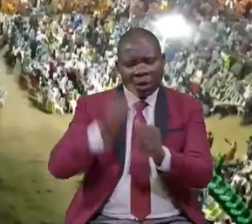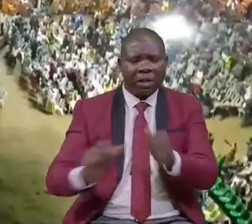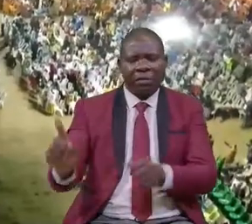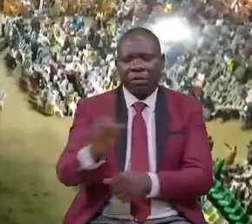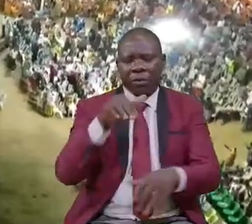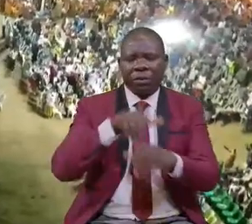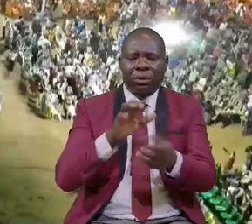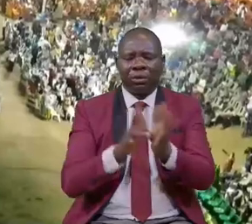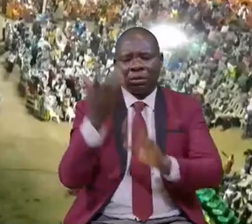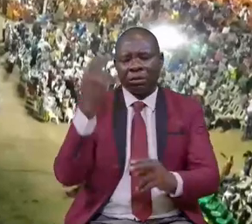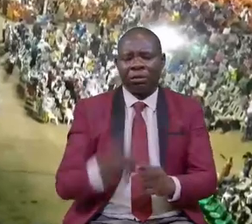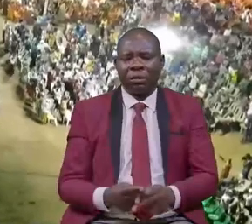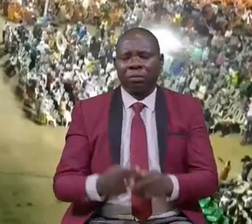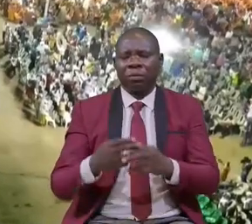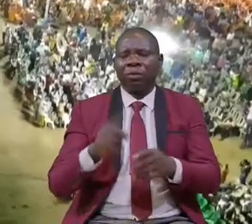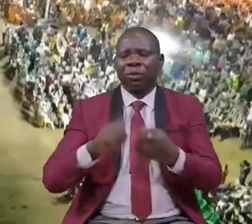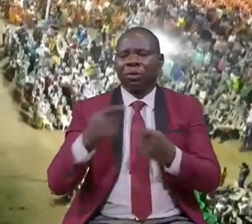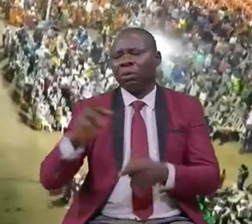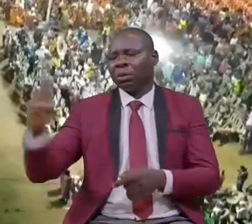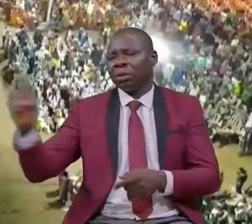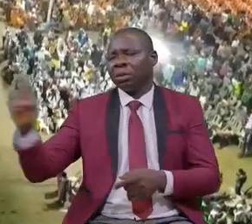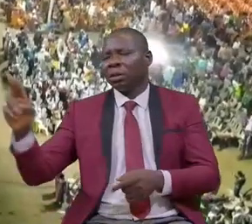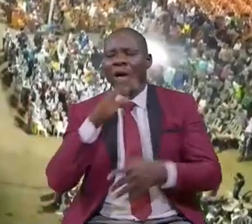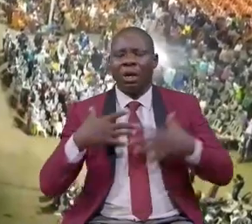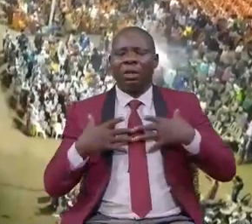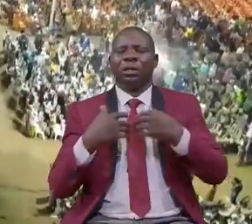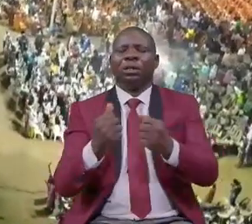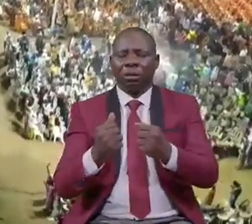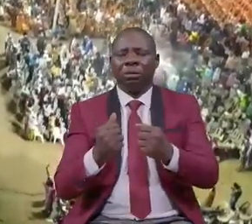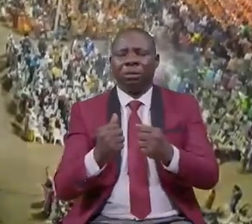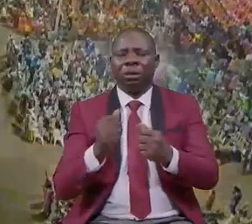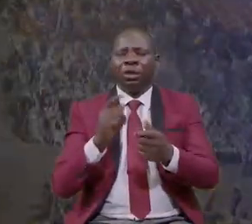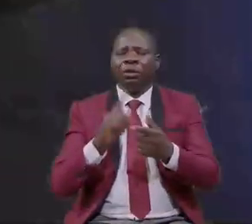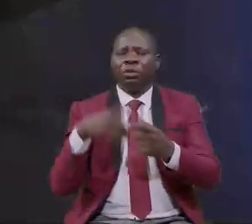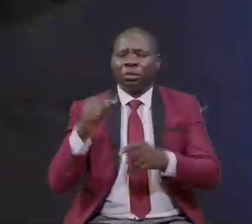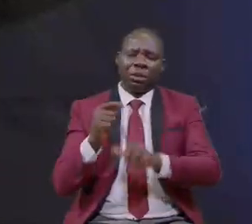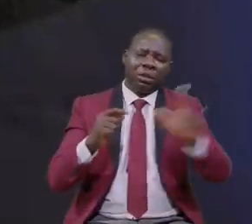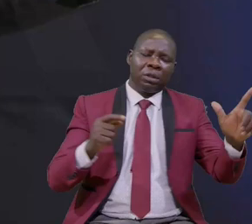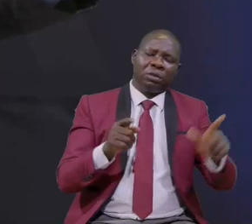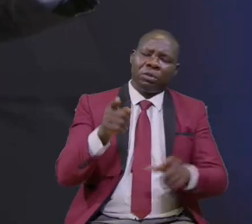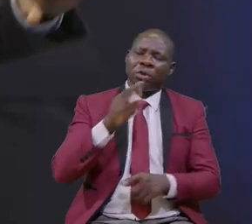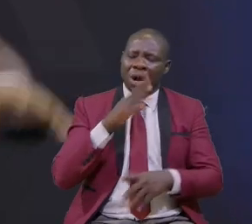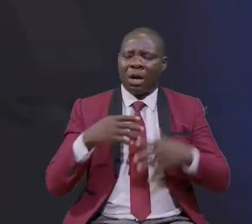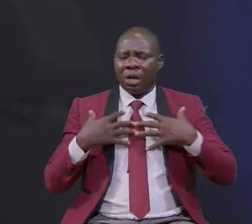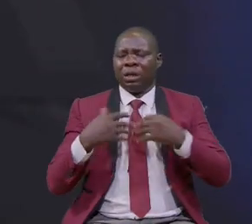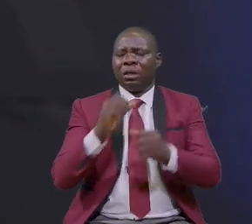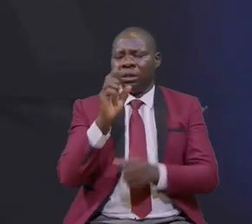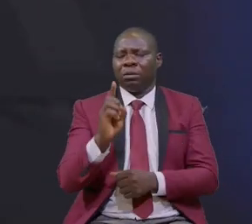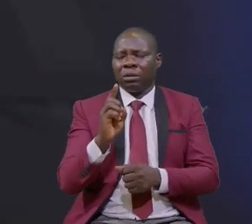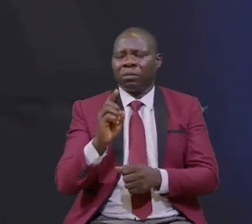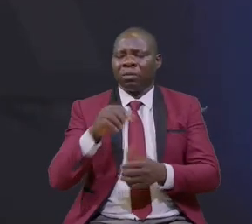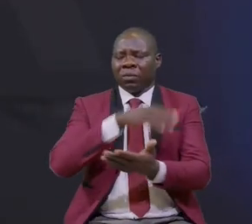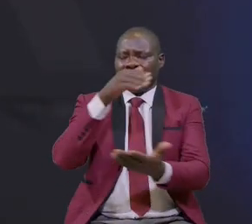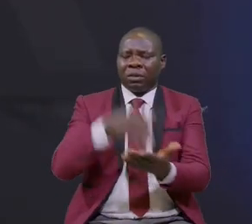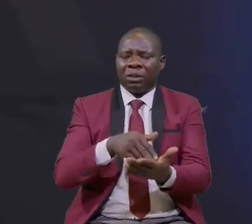monde. À ma droite, vous êtes guéri. À gauche, vous êtes guéri.